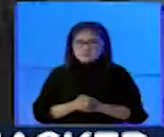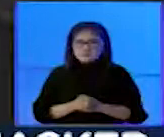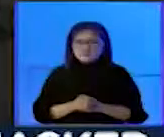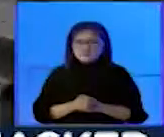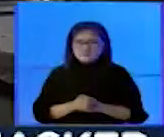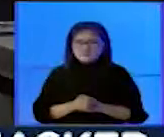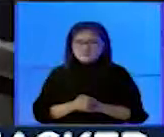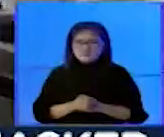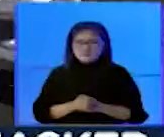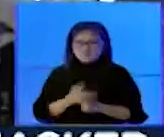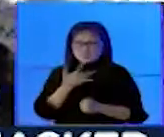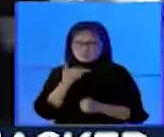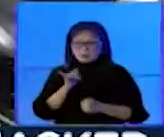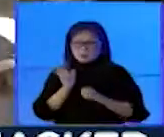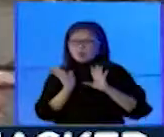menganggap